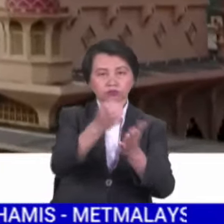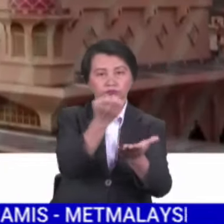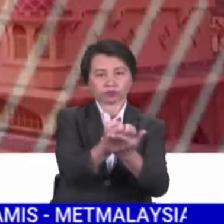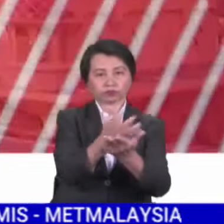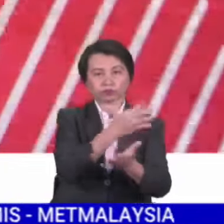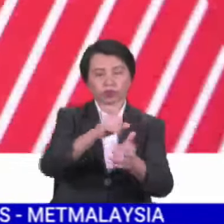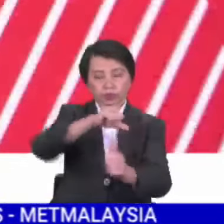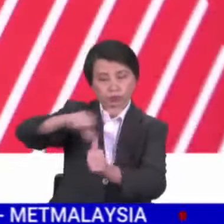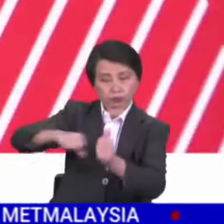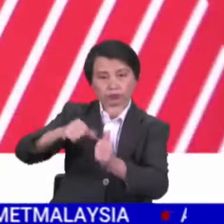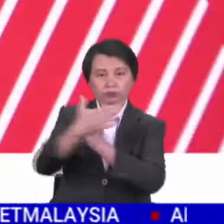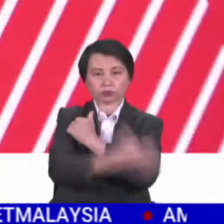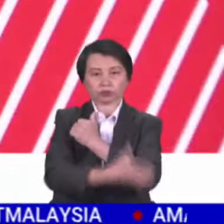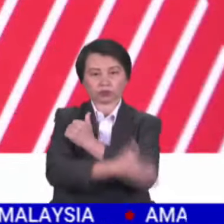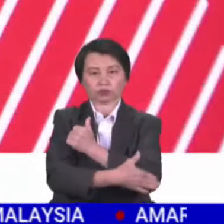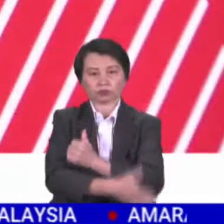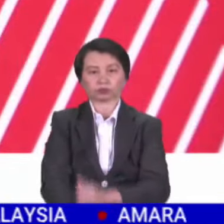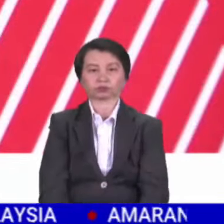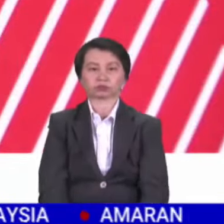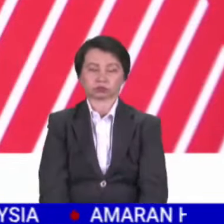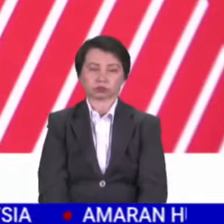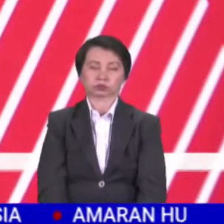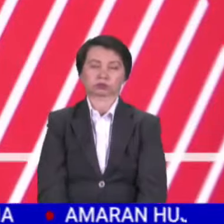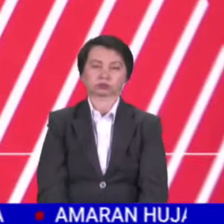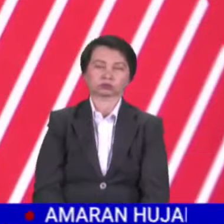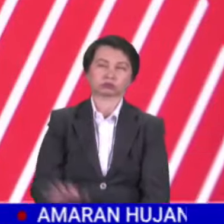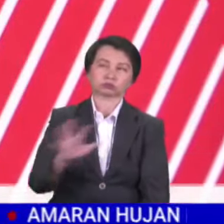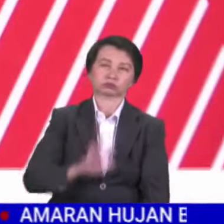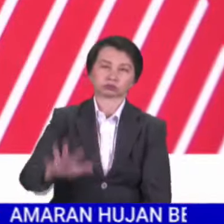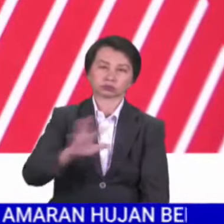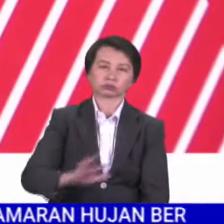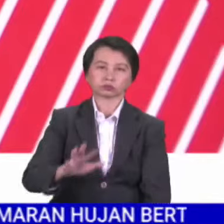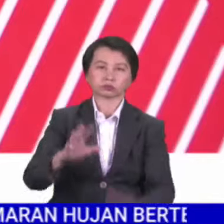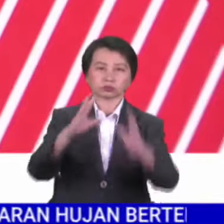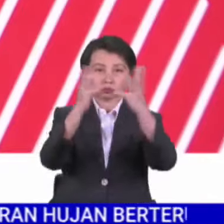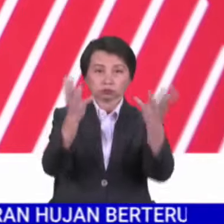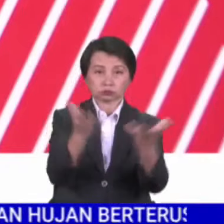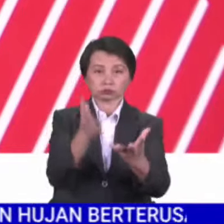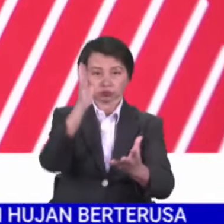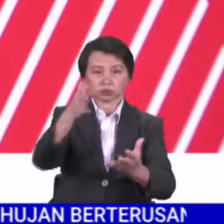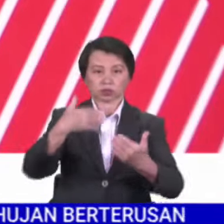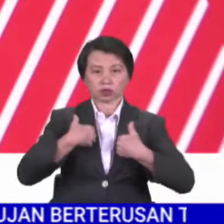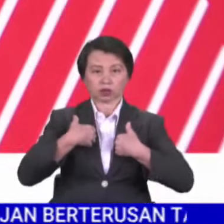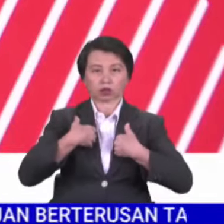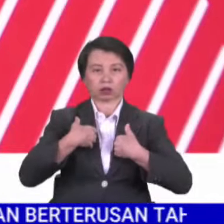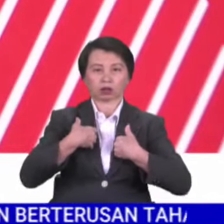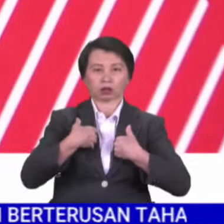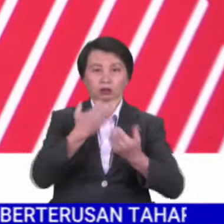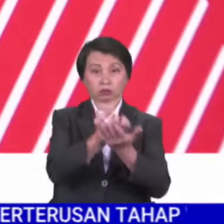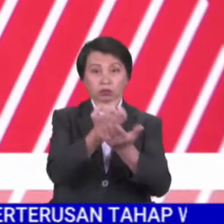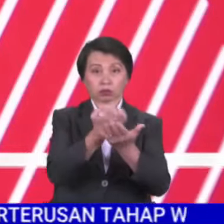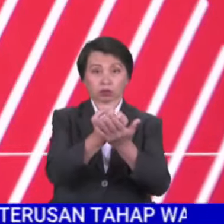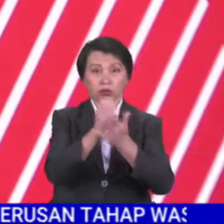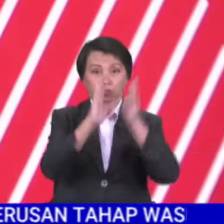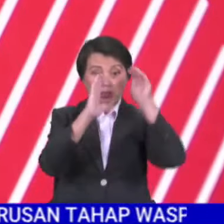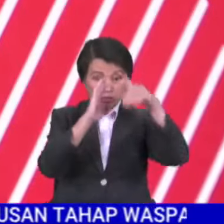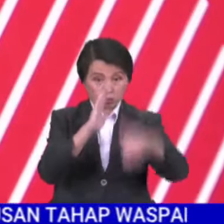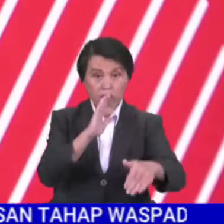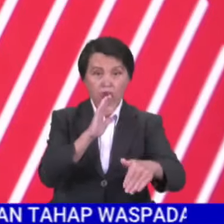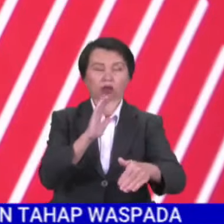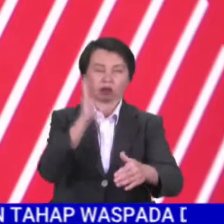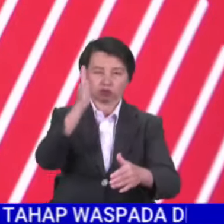sosial negara. 2023 ke atas, dijangkakan dunia akan mengalami kemelesetan ekonomi. Jadi